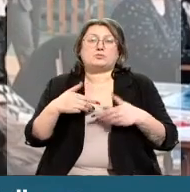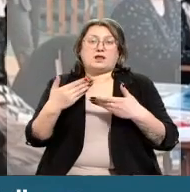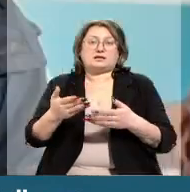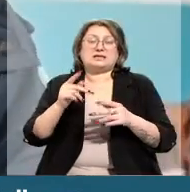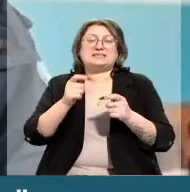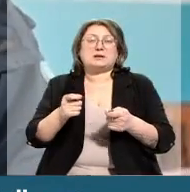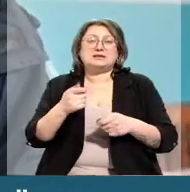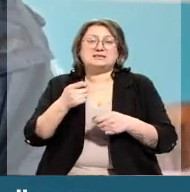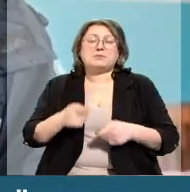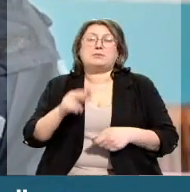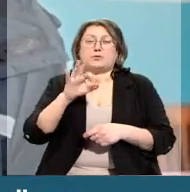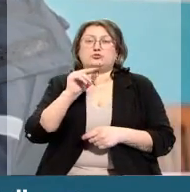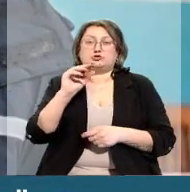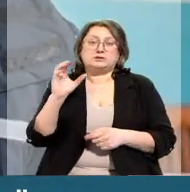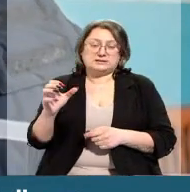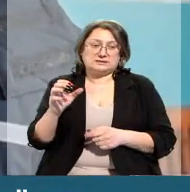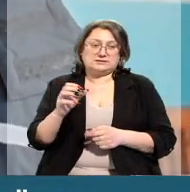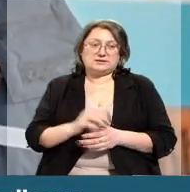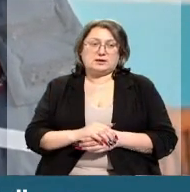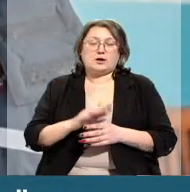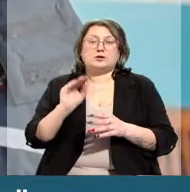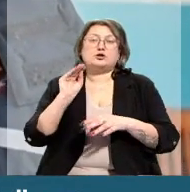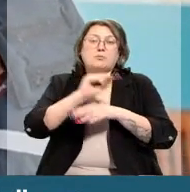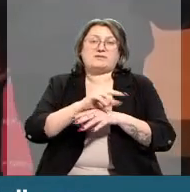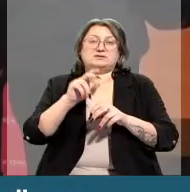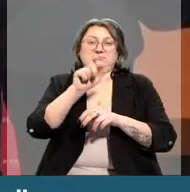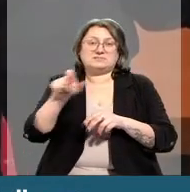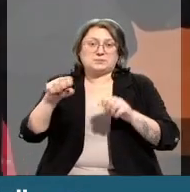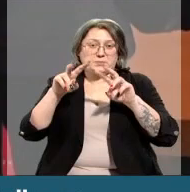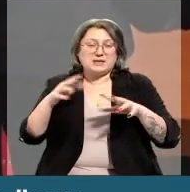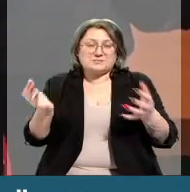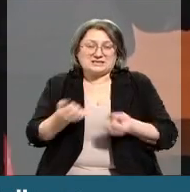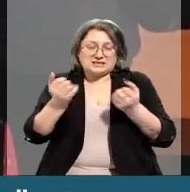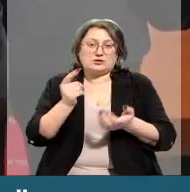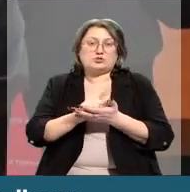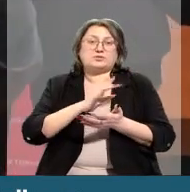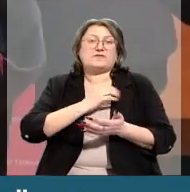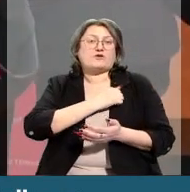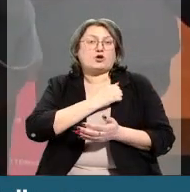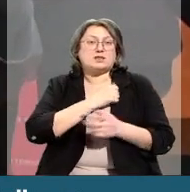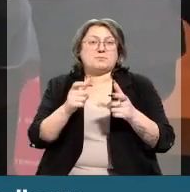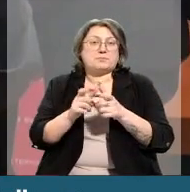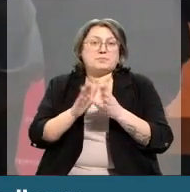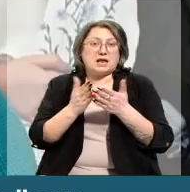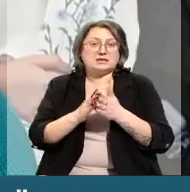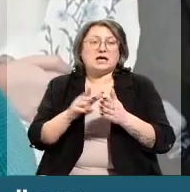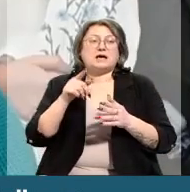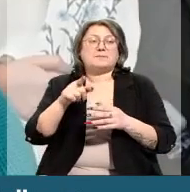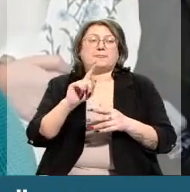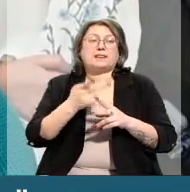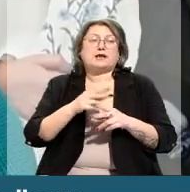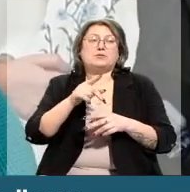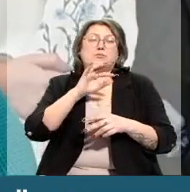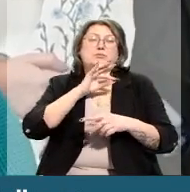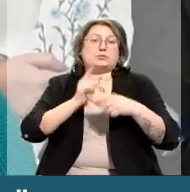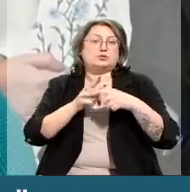трудоустройства, департамент по чрезвычайным ситуациям. Пополнить ряды спасателей можно при наличии военного билета. Привилегий, что дает данная структура,